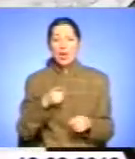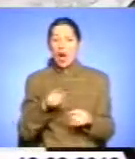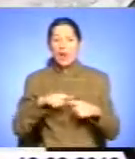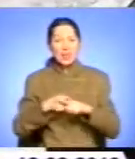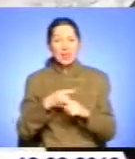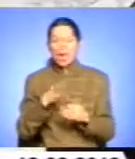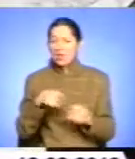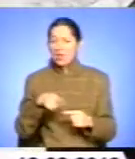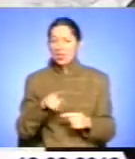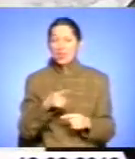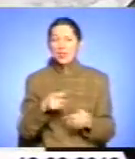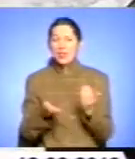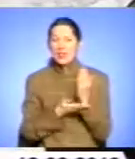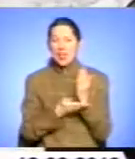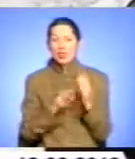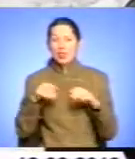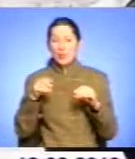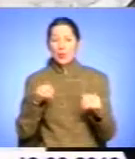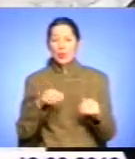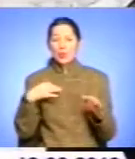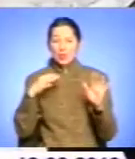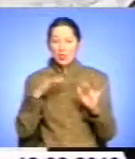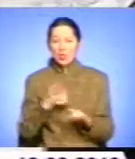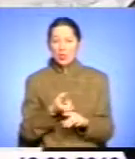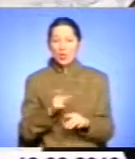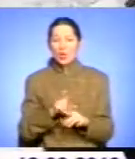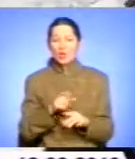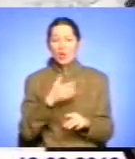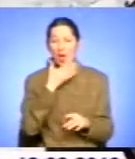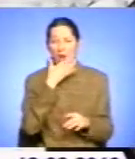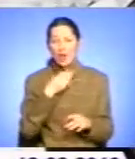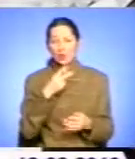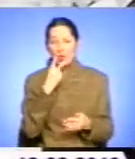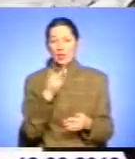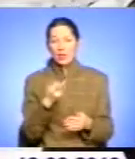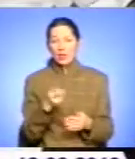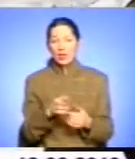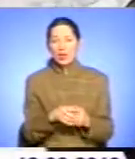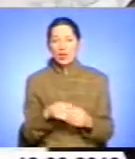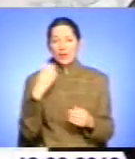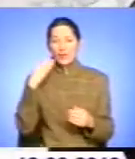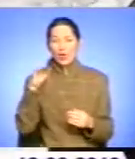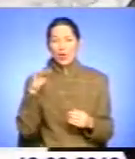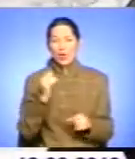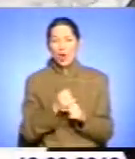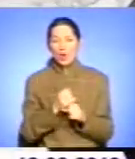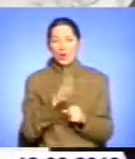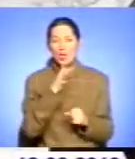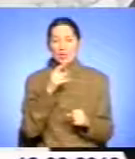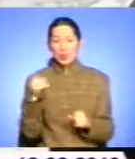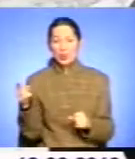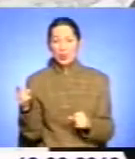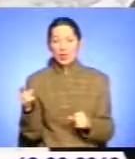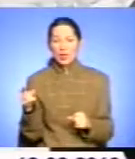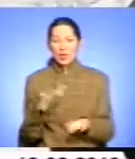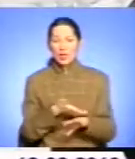да? Не сніг, що я зроблю снігом. Ну дуже класно, воно дуже ефектно виглядає, розумієте? Виглядає то ефектно, але робота сезон? Так, сезонна